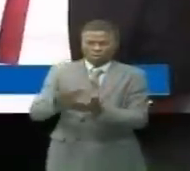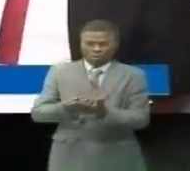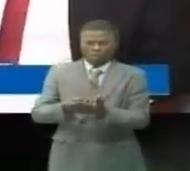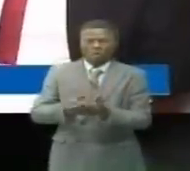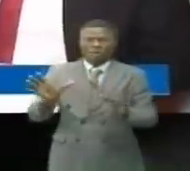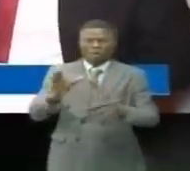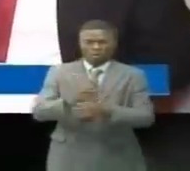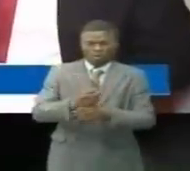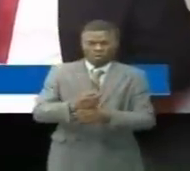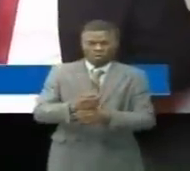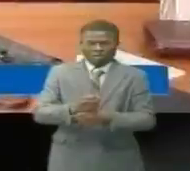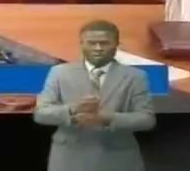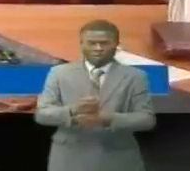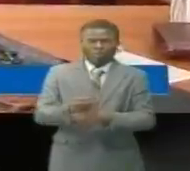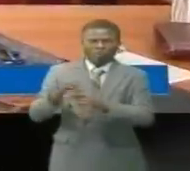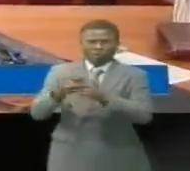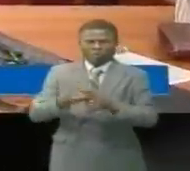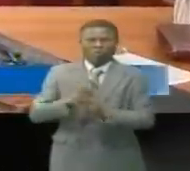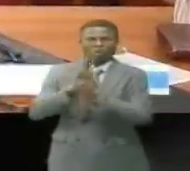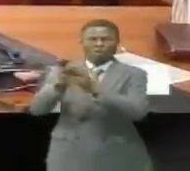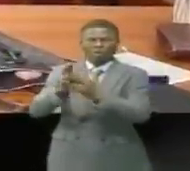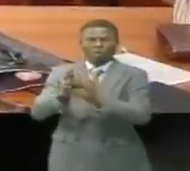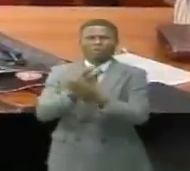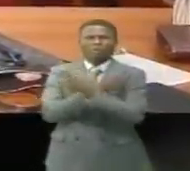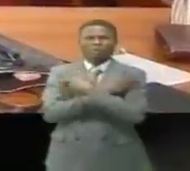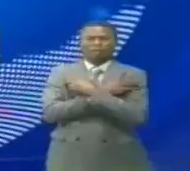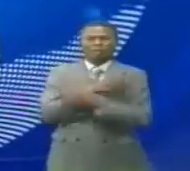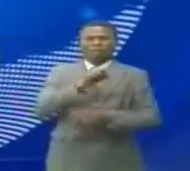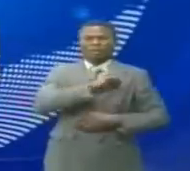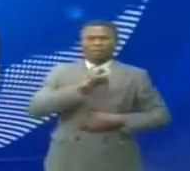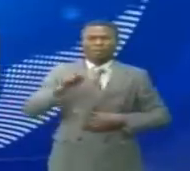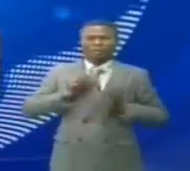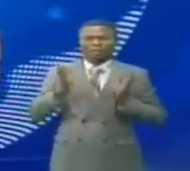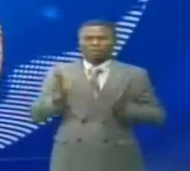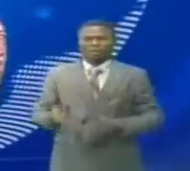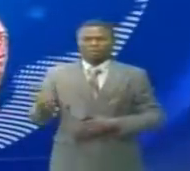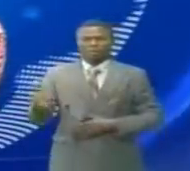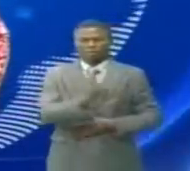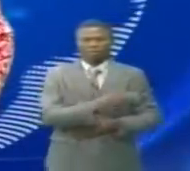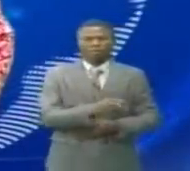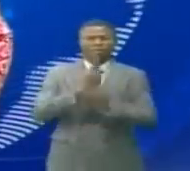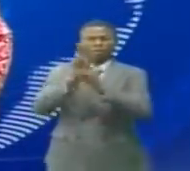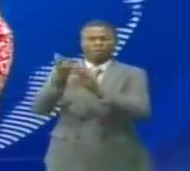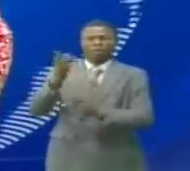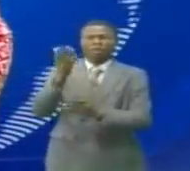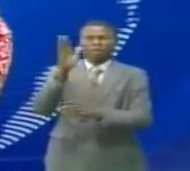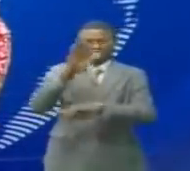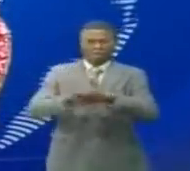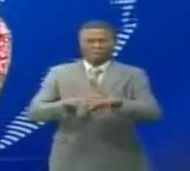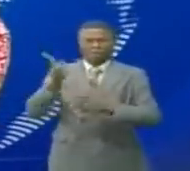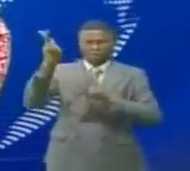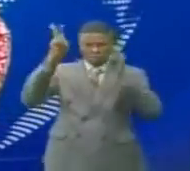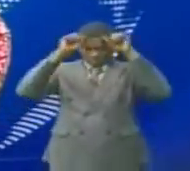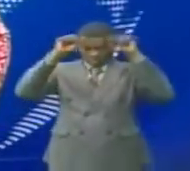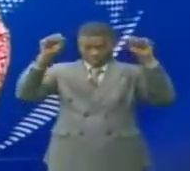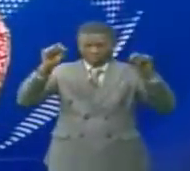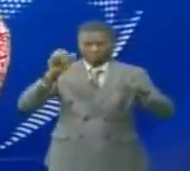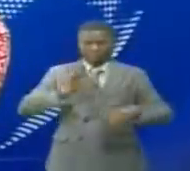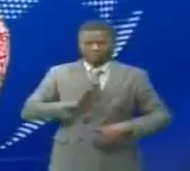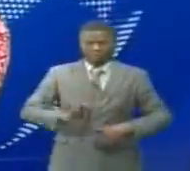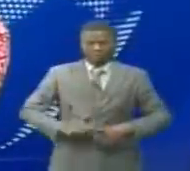la synthèse et le suivi des rapports des vacances parlementaires. Répondre à l'appel du président de la République,